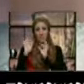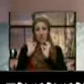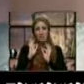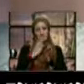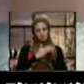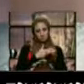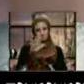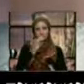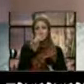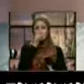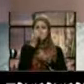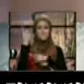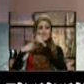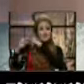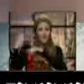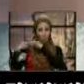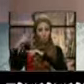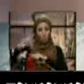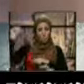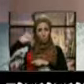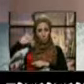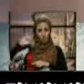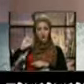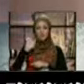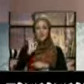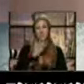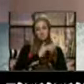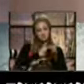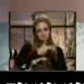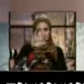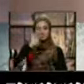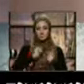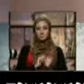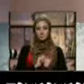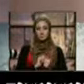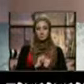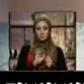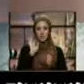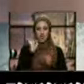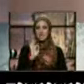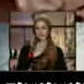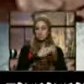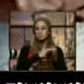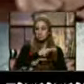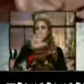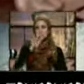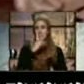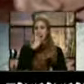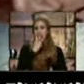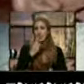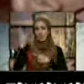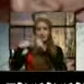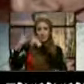أبطل العادات السيئة وغذي العادات المستحبة. اهدم كل ما مضى